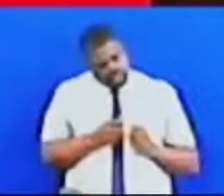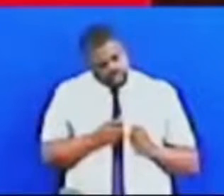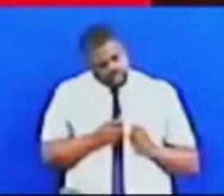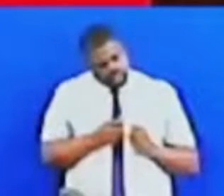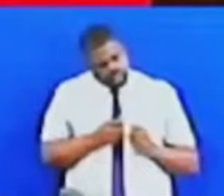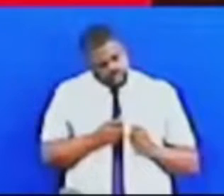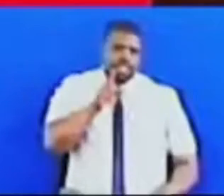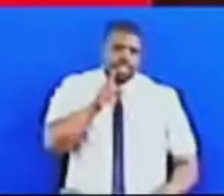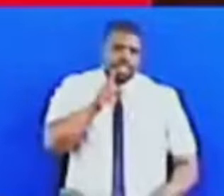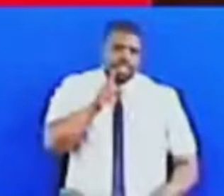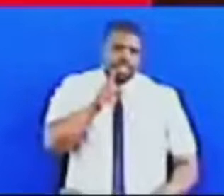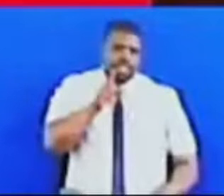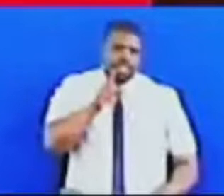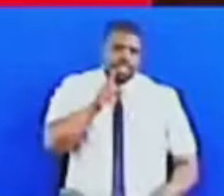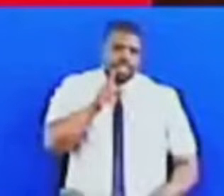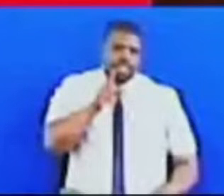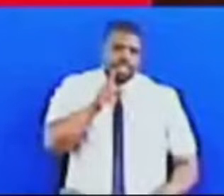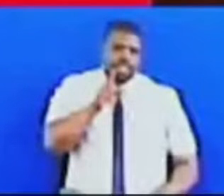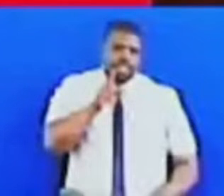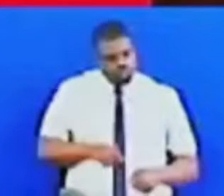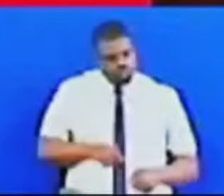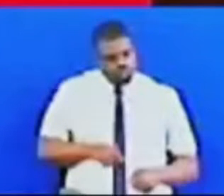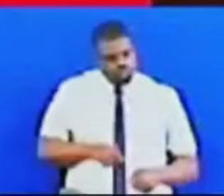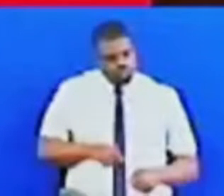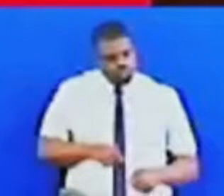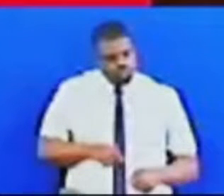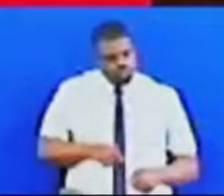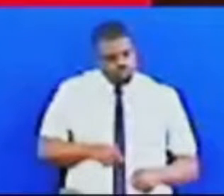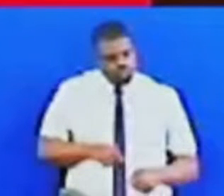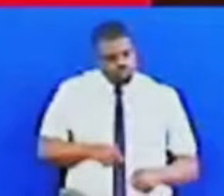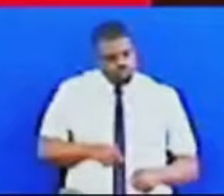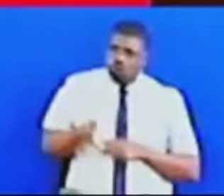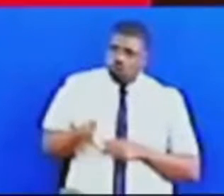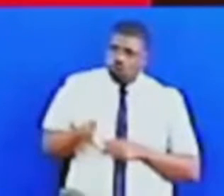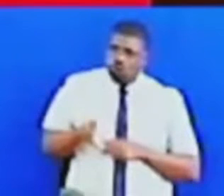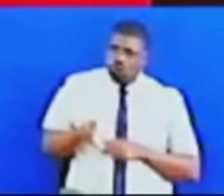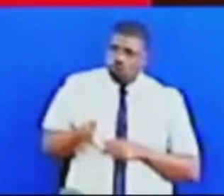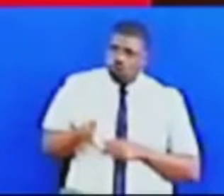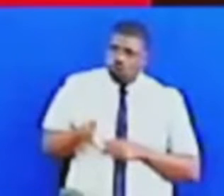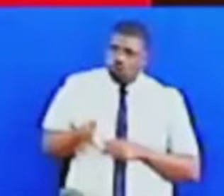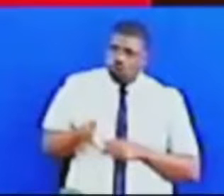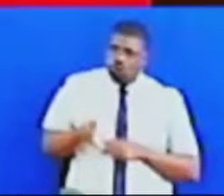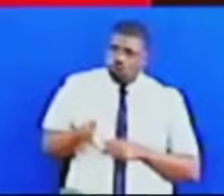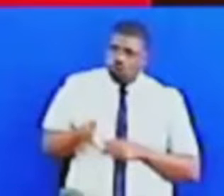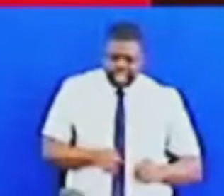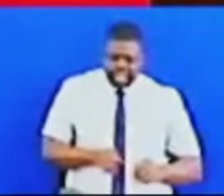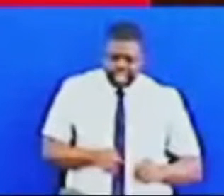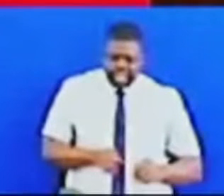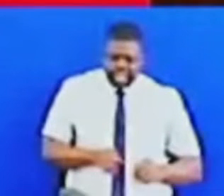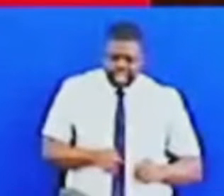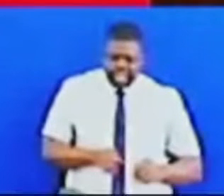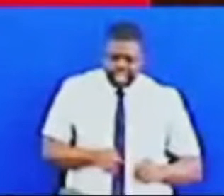za wakina mama kule chini, wapika pombe, wakulima wanahangaika kutafuta mbolea kwa shida, kasomeshwa na kodi